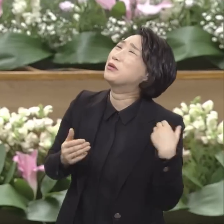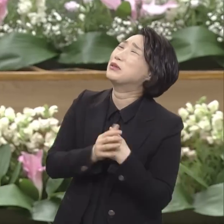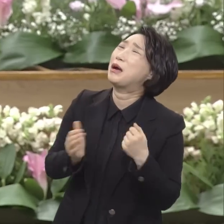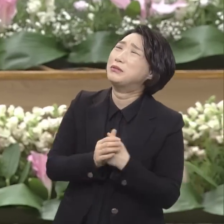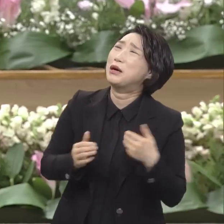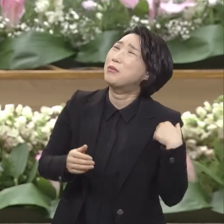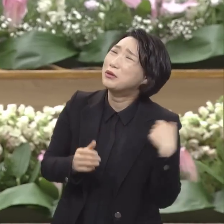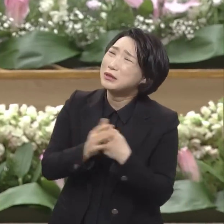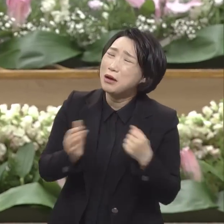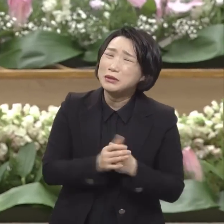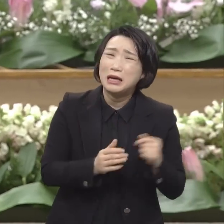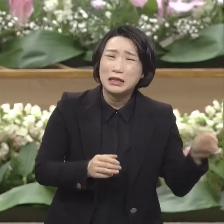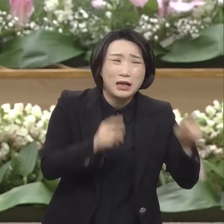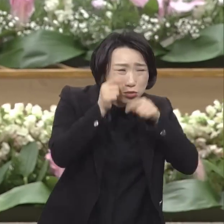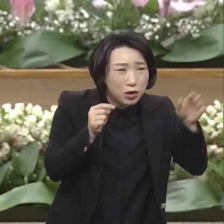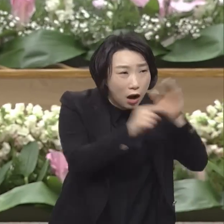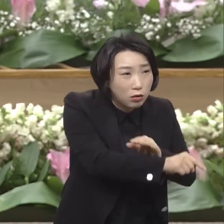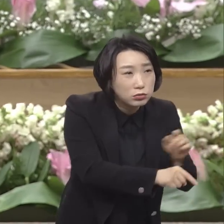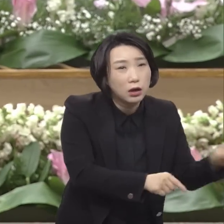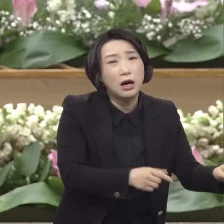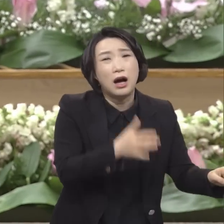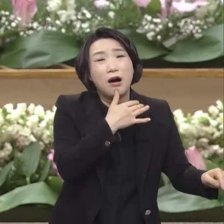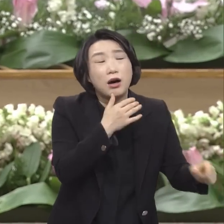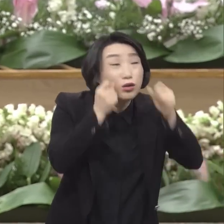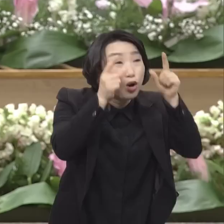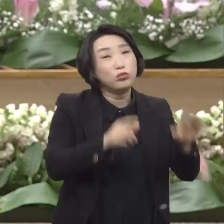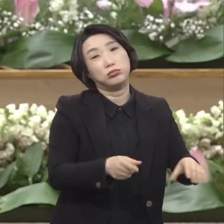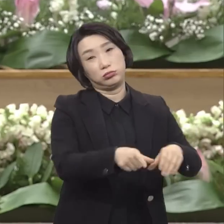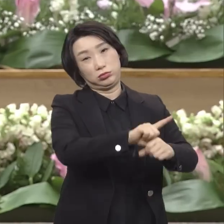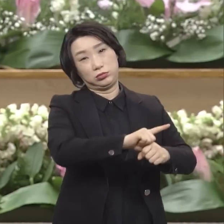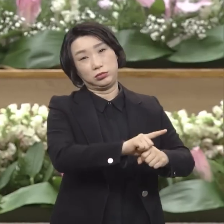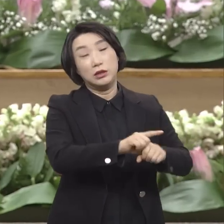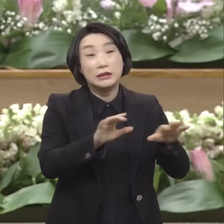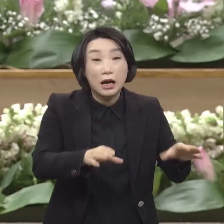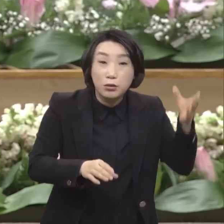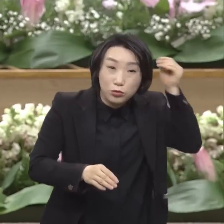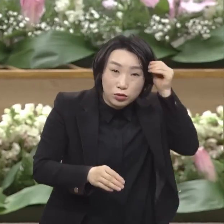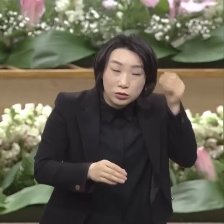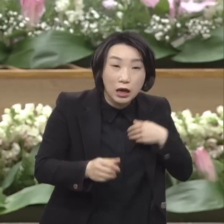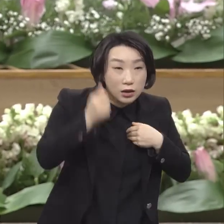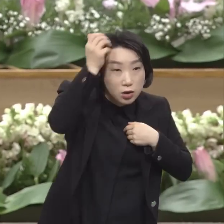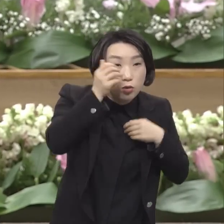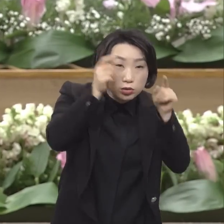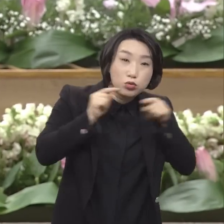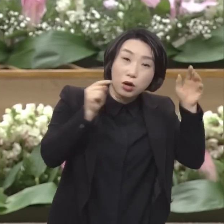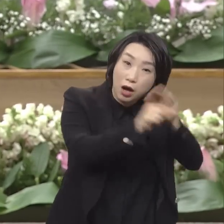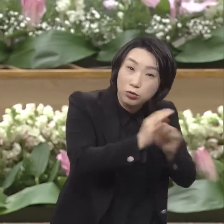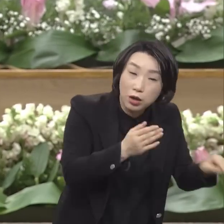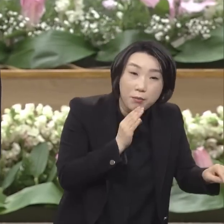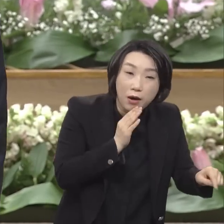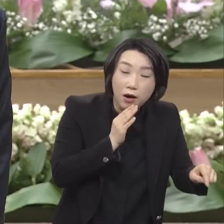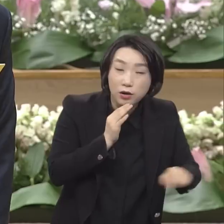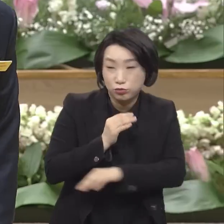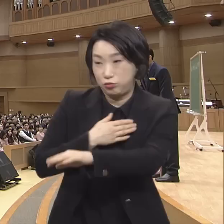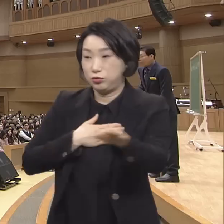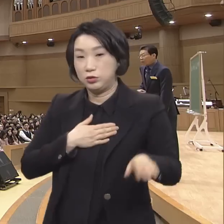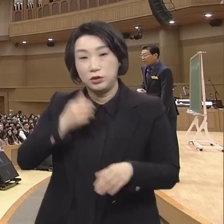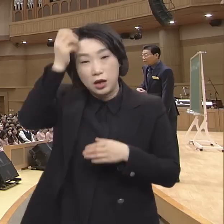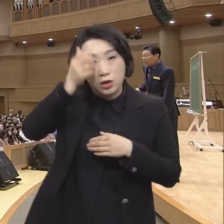그래서 무지가 내 영혼을 지옥 보내는 거예요. 우리는 절대 내 영혼을 지옥 보낼 만한 무지는 내게서 사라져야